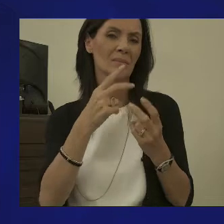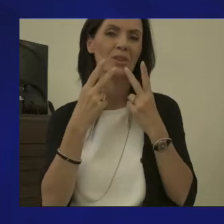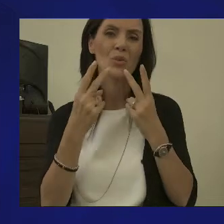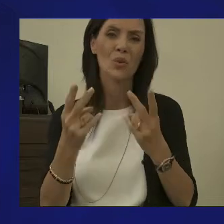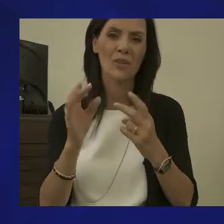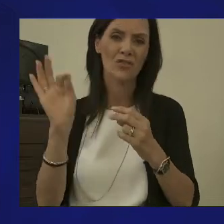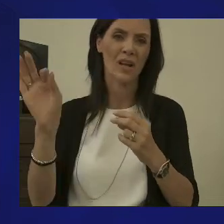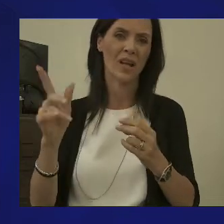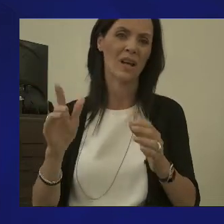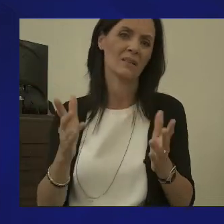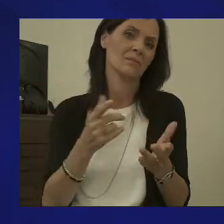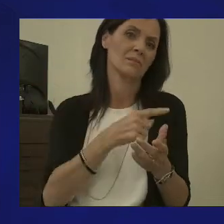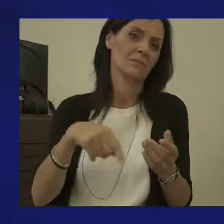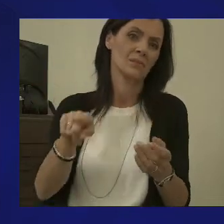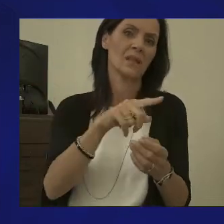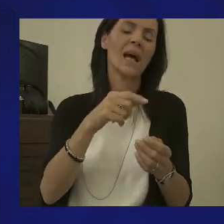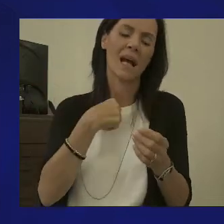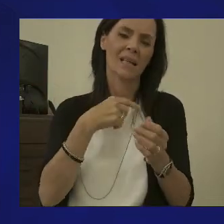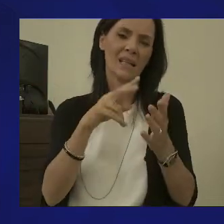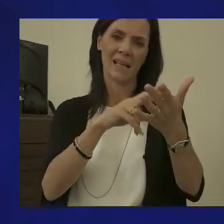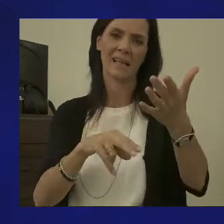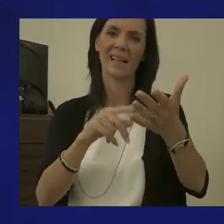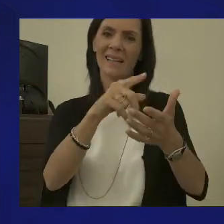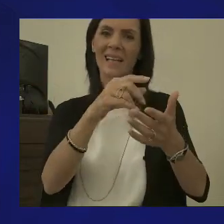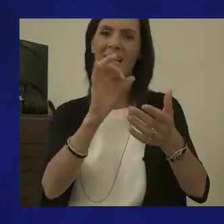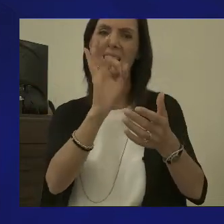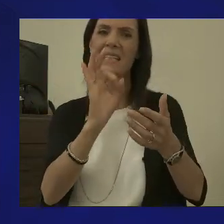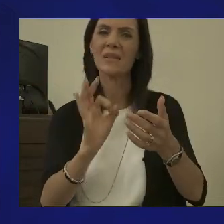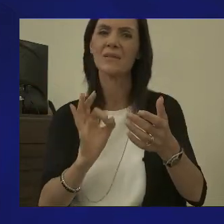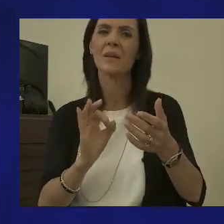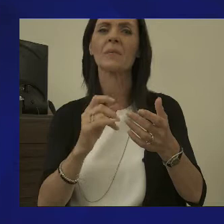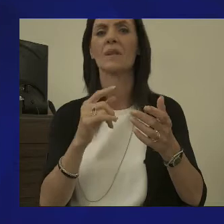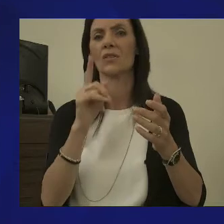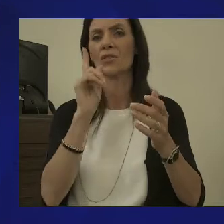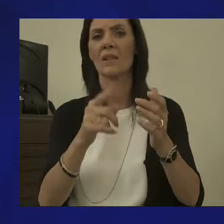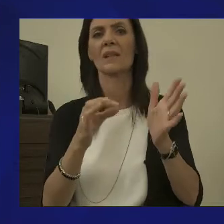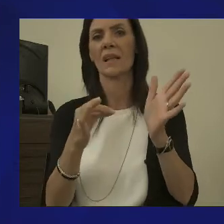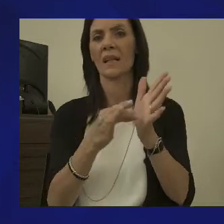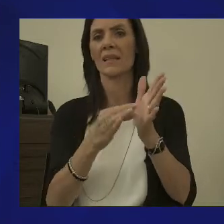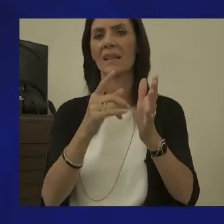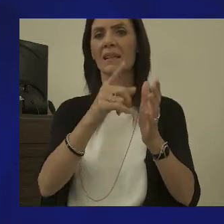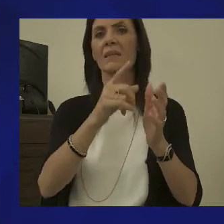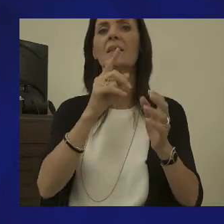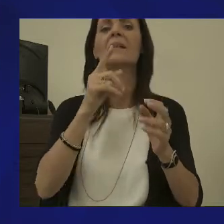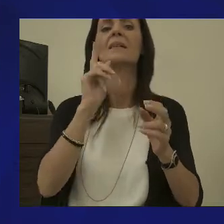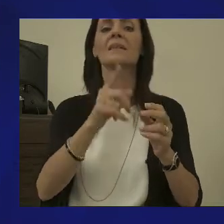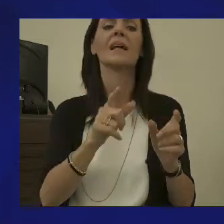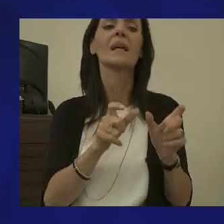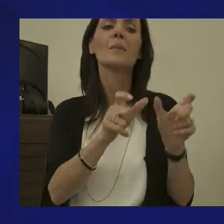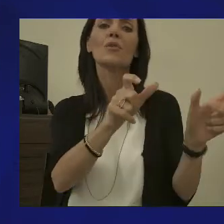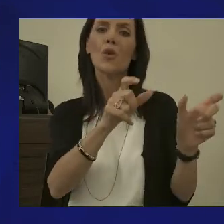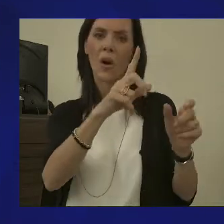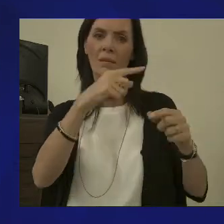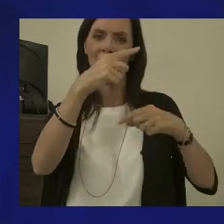להסתייגות, אני אקריא רק את הסעיפים הספציפיים האלה, שיש להתקין אמצעים למניעת שפיכת בטון מהמסעיות, יש